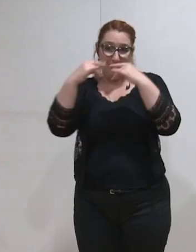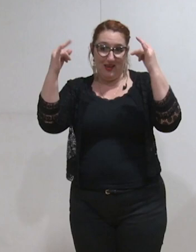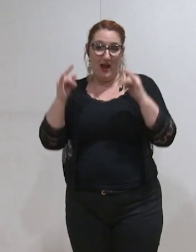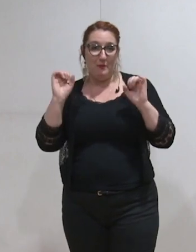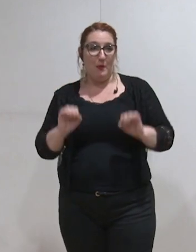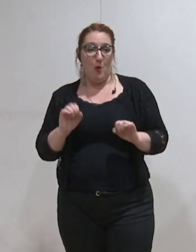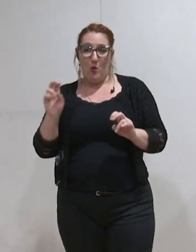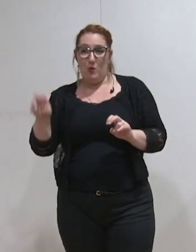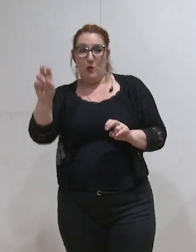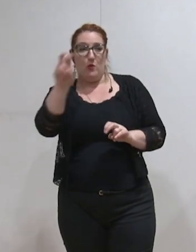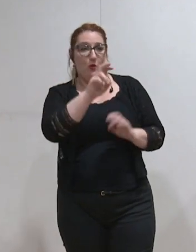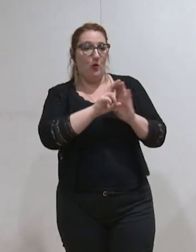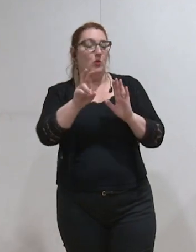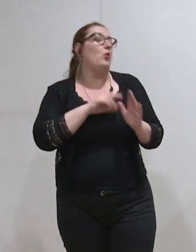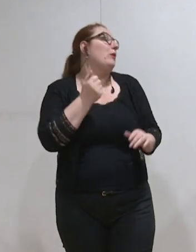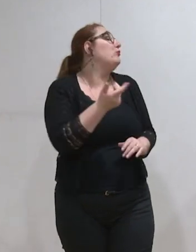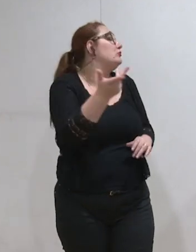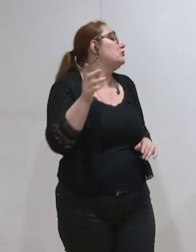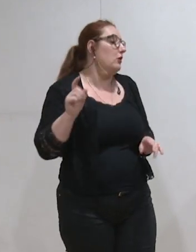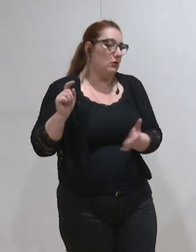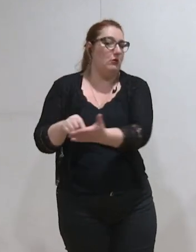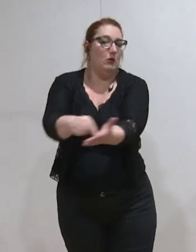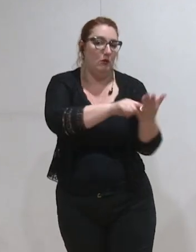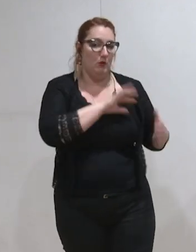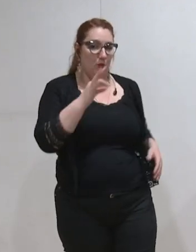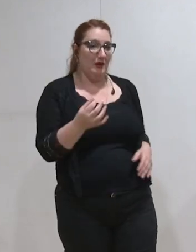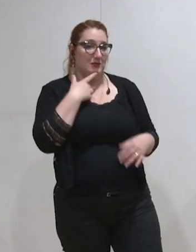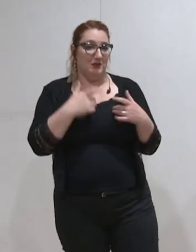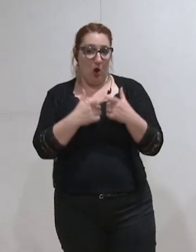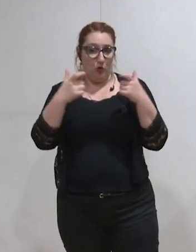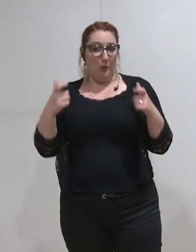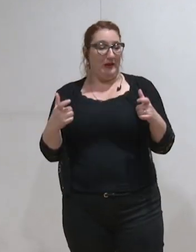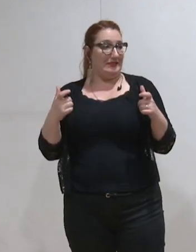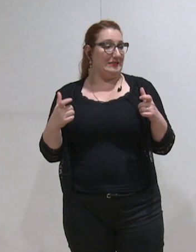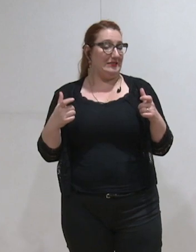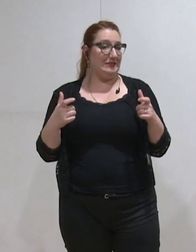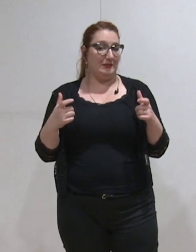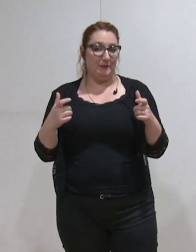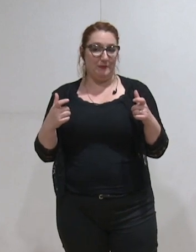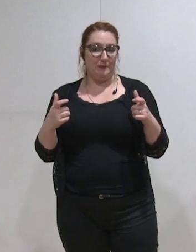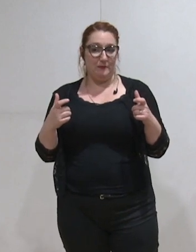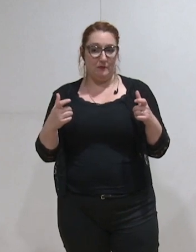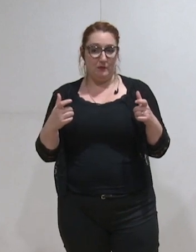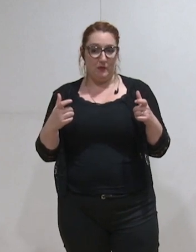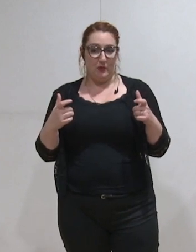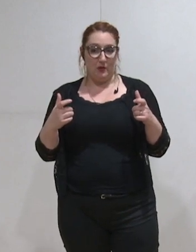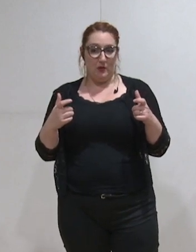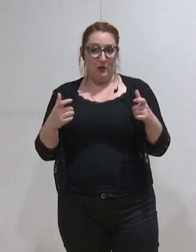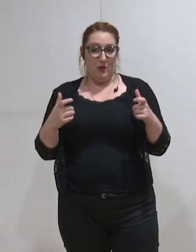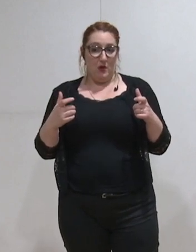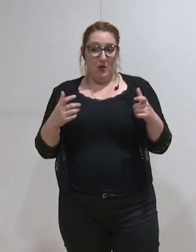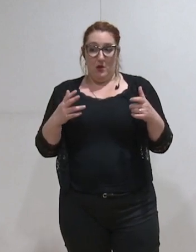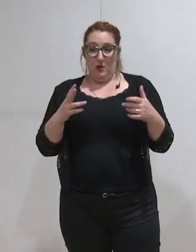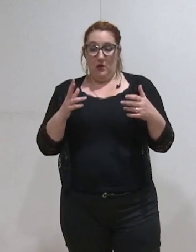peu partout dans Bonom parce qu'elle est il y en a un certain nombre c'est une entreprise structurée